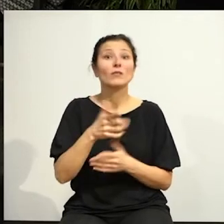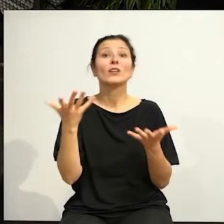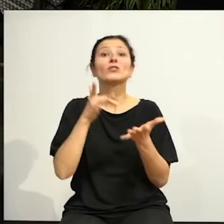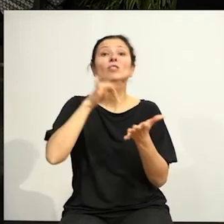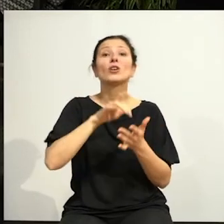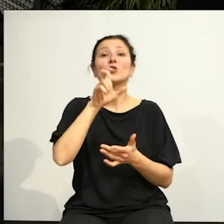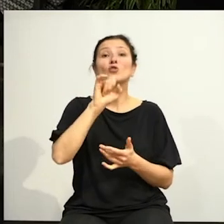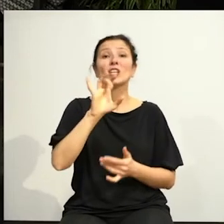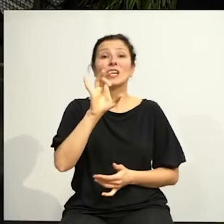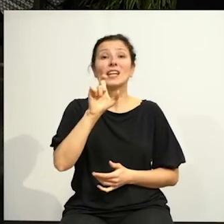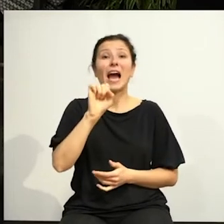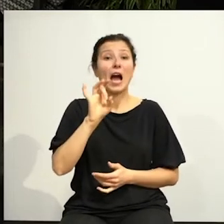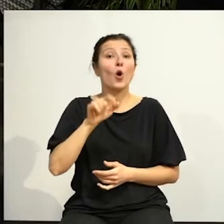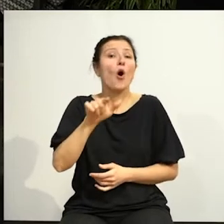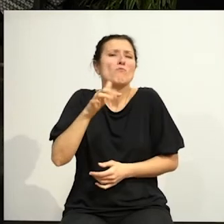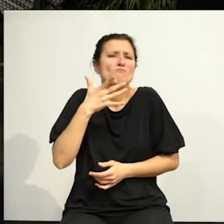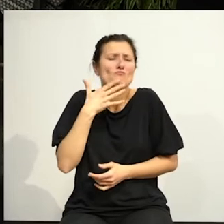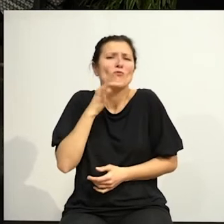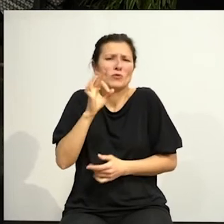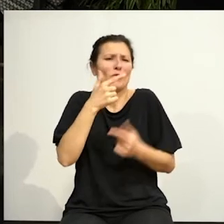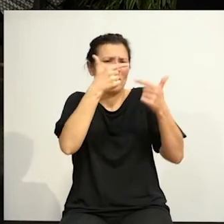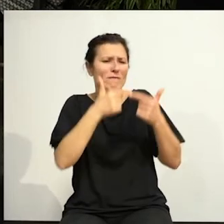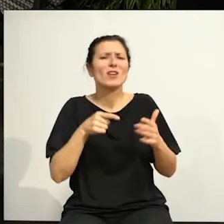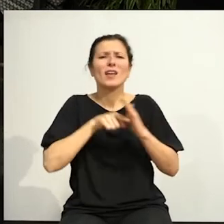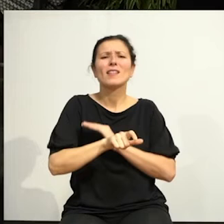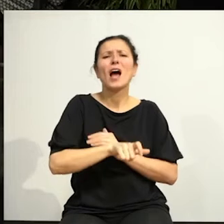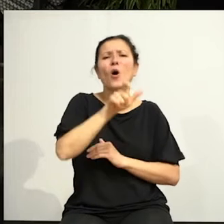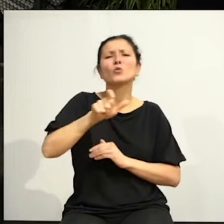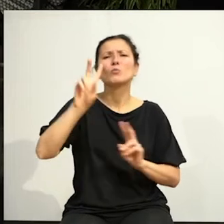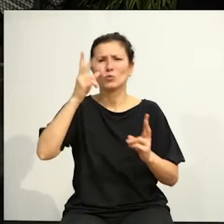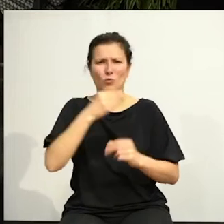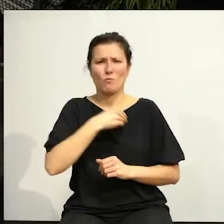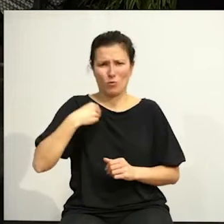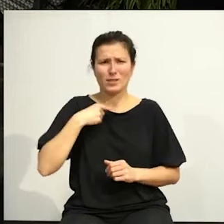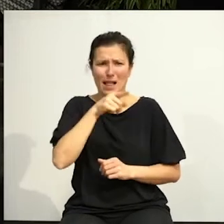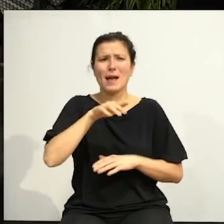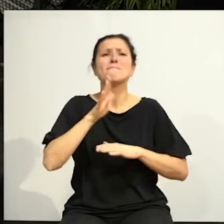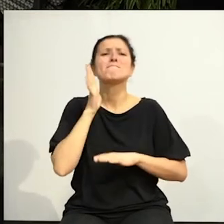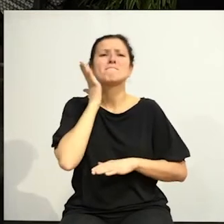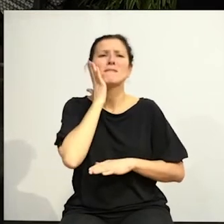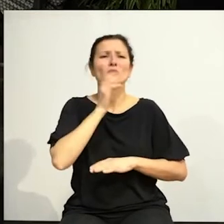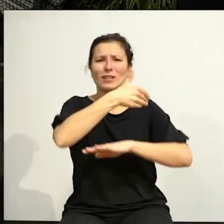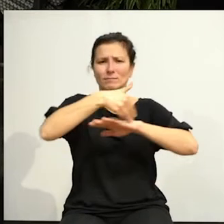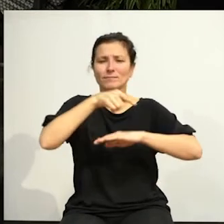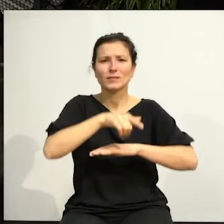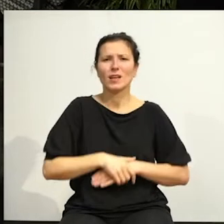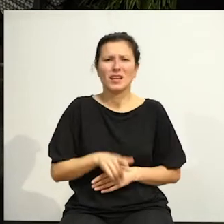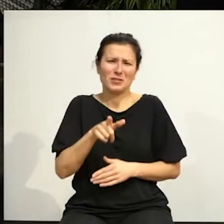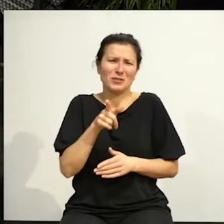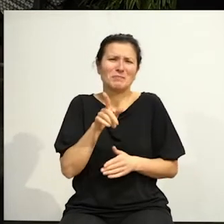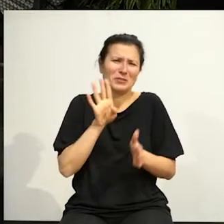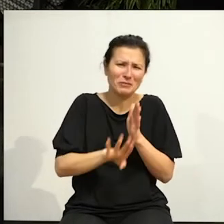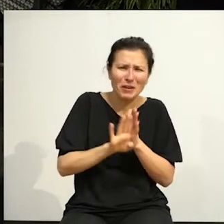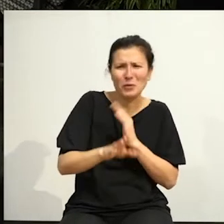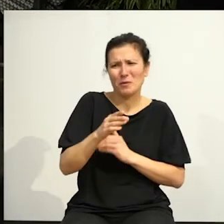mówił swoje wiersze dla takiej polonijnej właściwie publiczności, czyli absolutnie niewyspecjalizowanej. I to